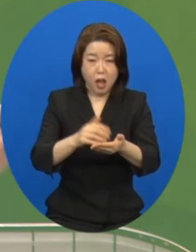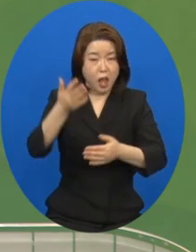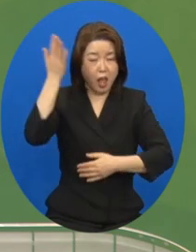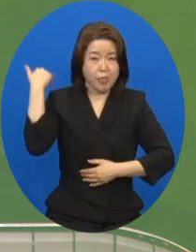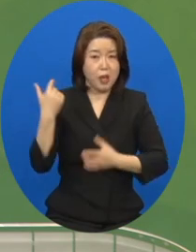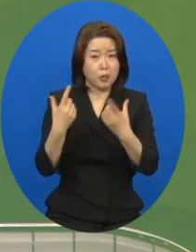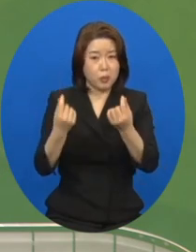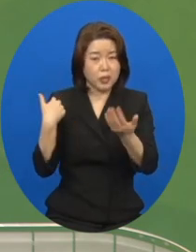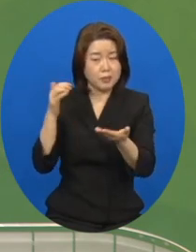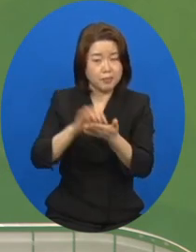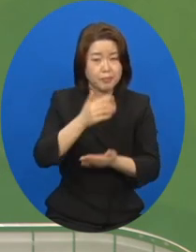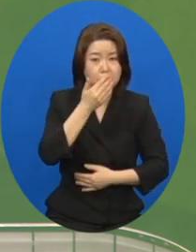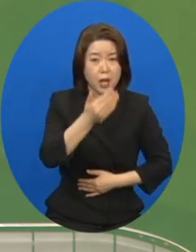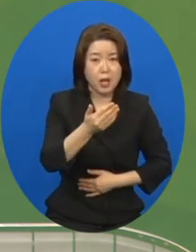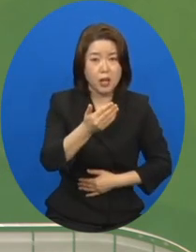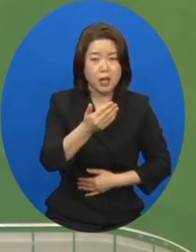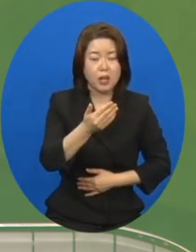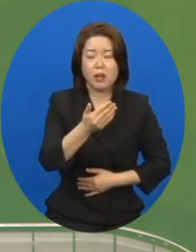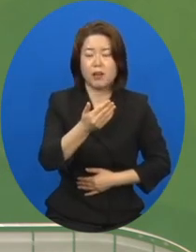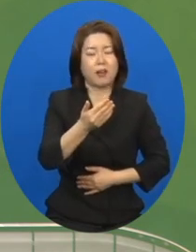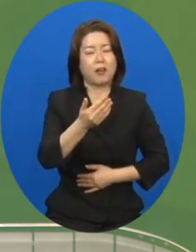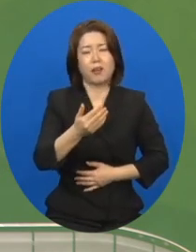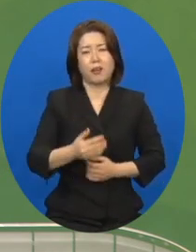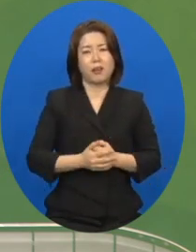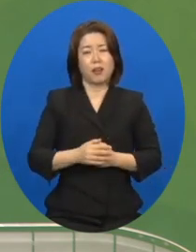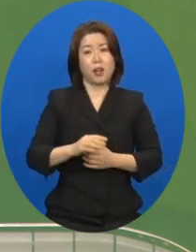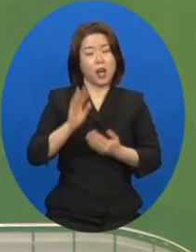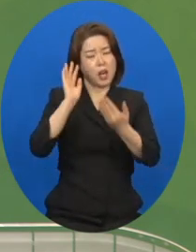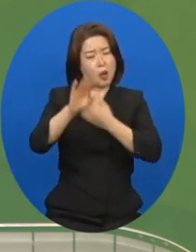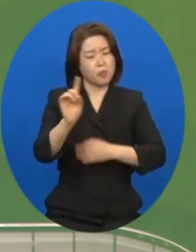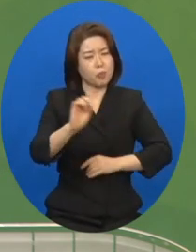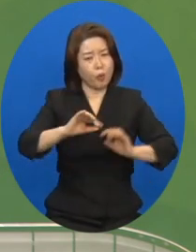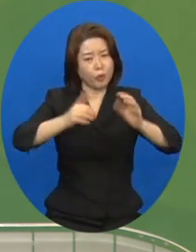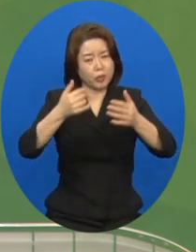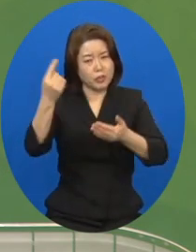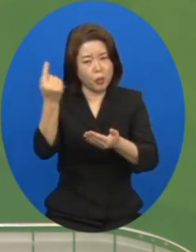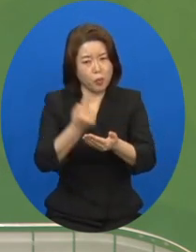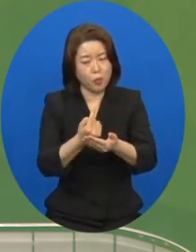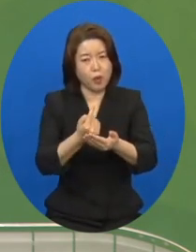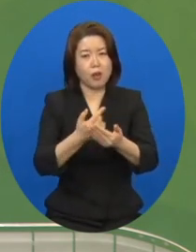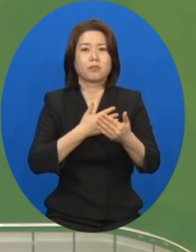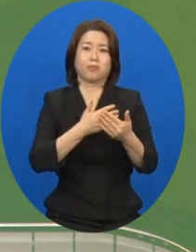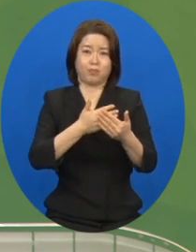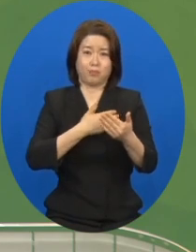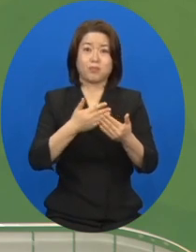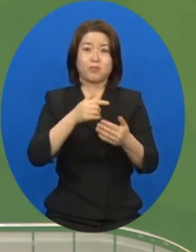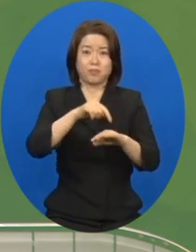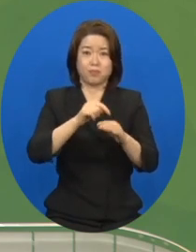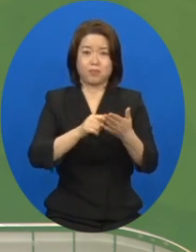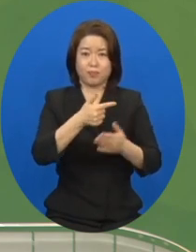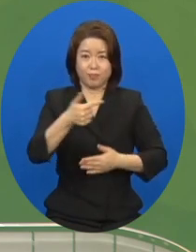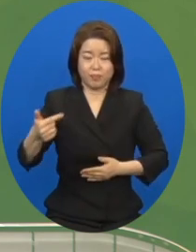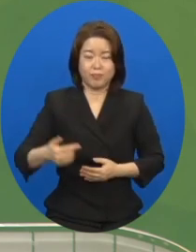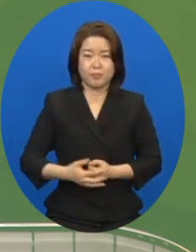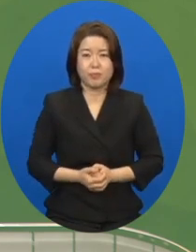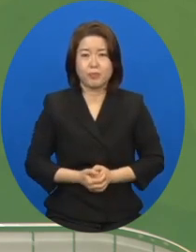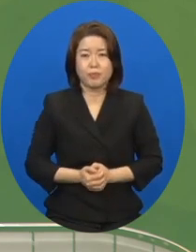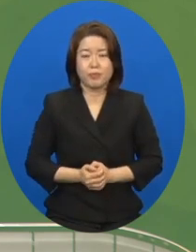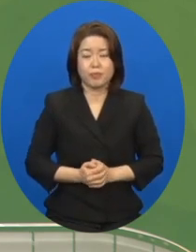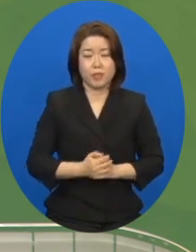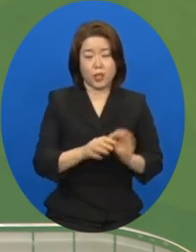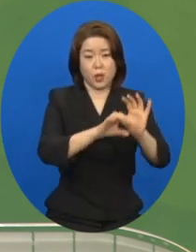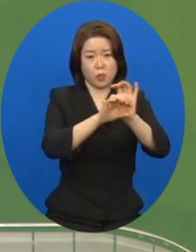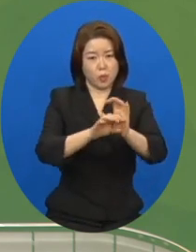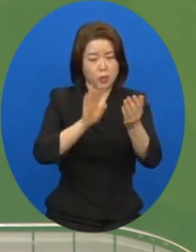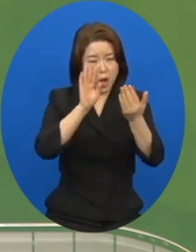되겠습니까? 도대체 어떤 세상이 올까? 정말 두렵죠. 코로나19